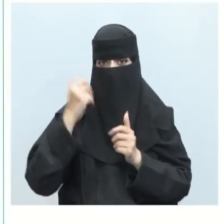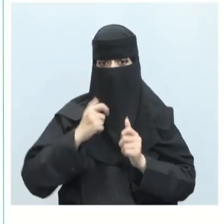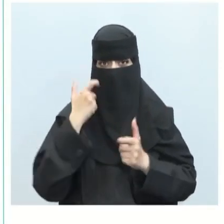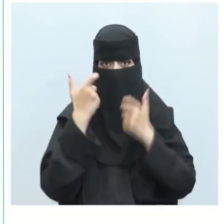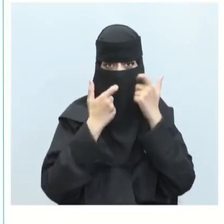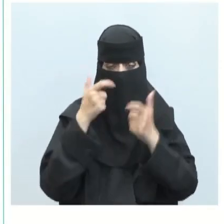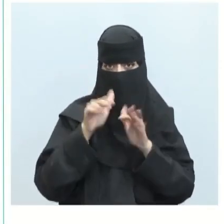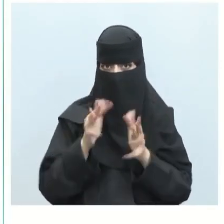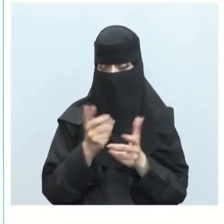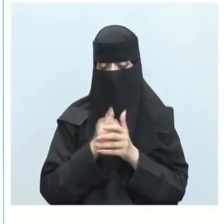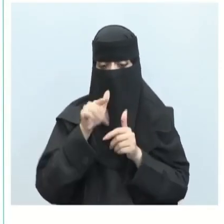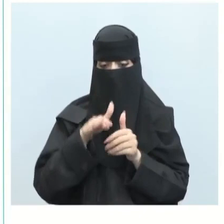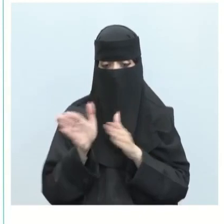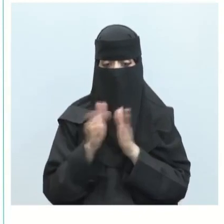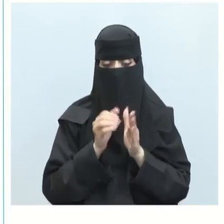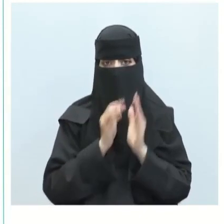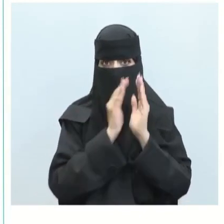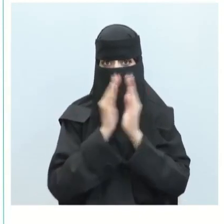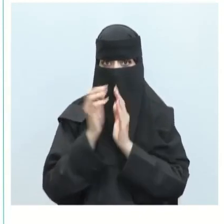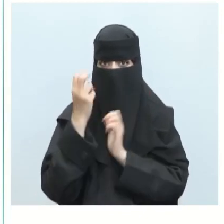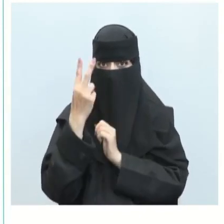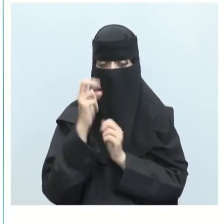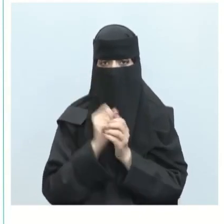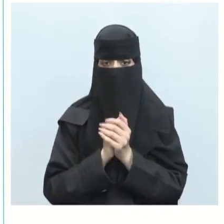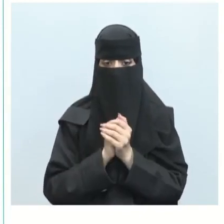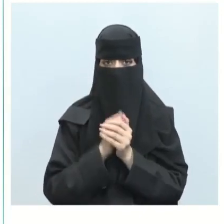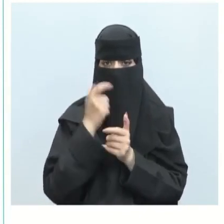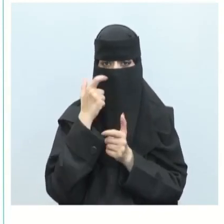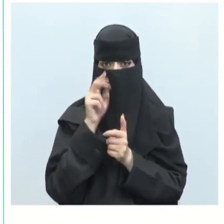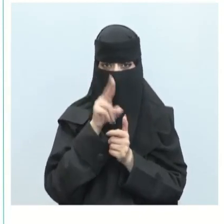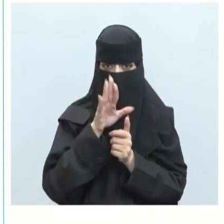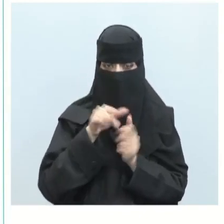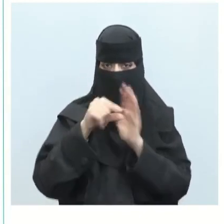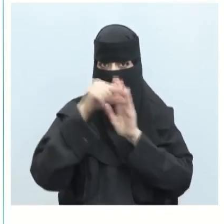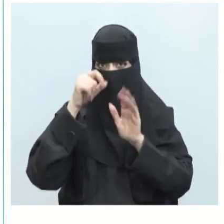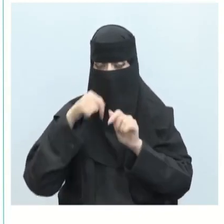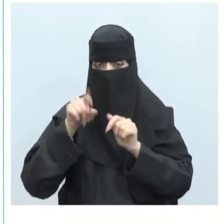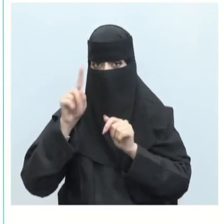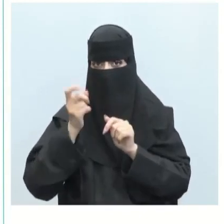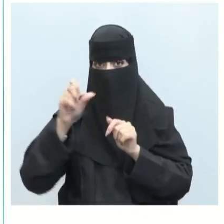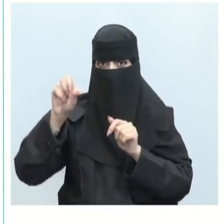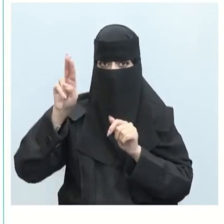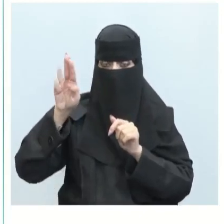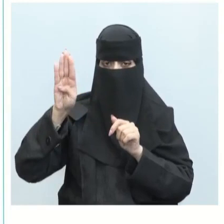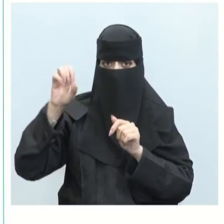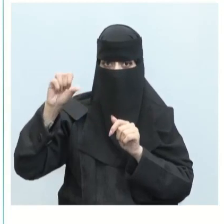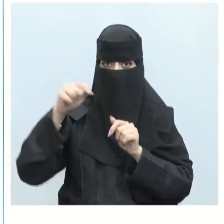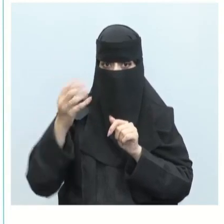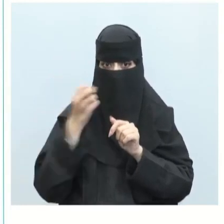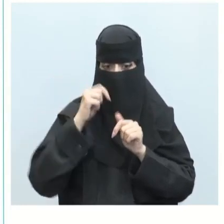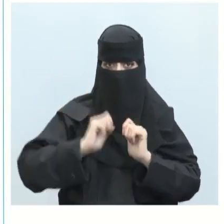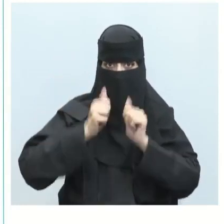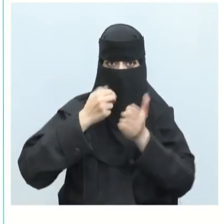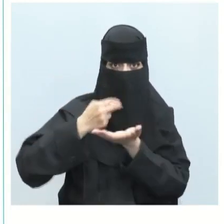فحص واير شارك في الحزمه الثانيه نشاهد هنا ان عنوان بروتوكول الانترنت للمصدر او الذي قام